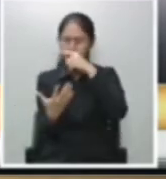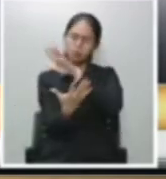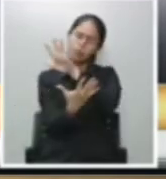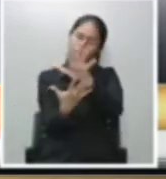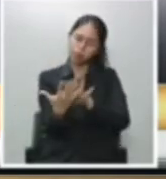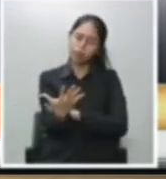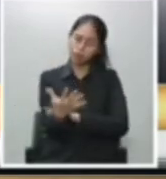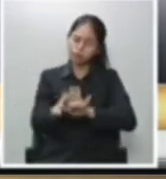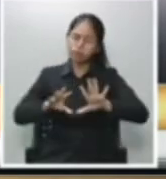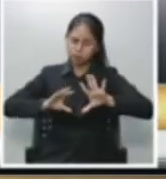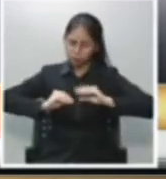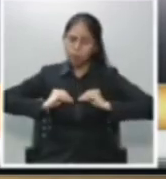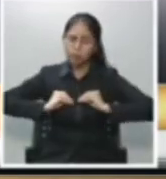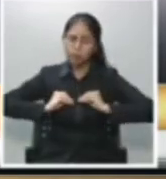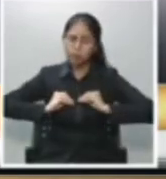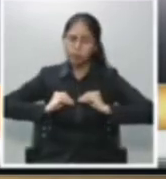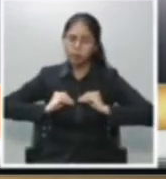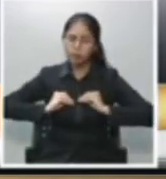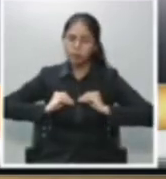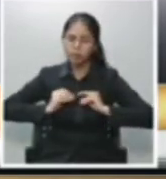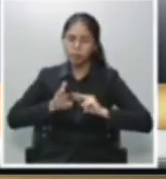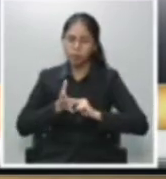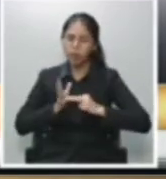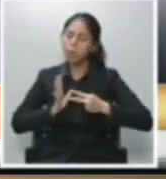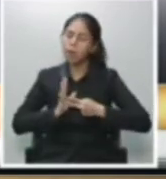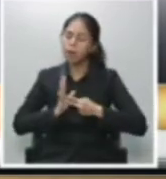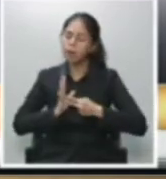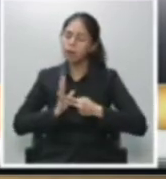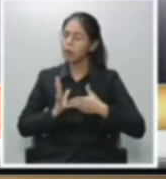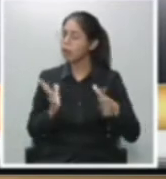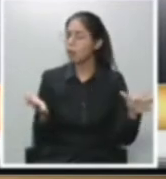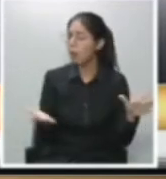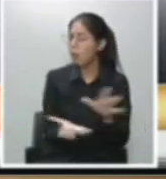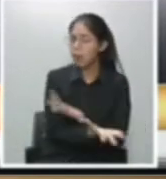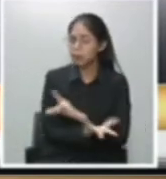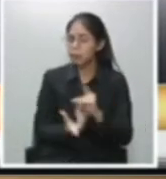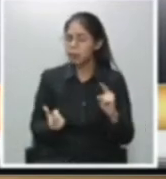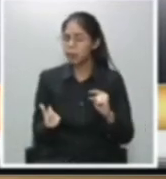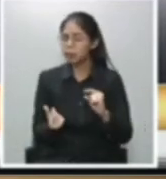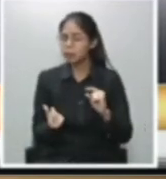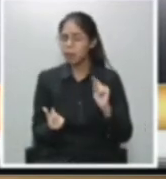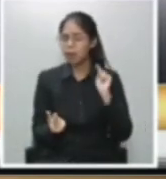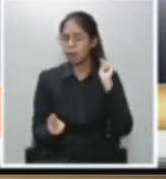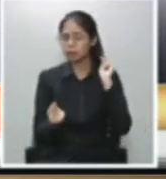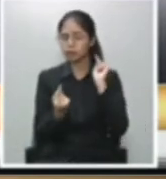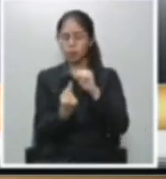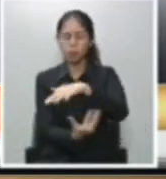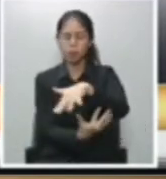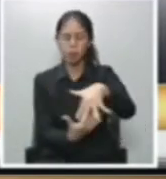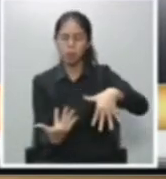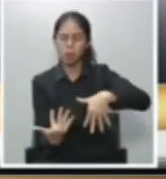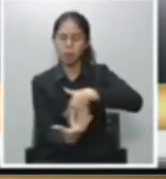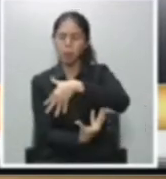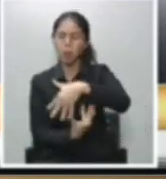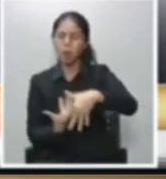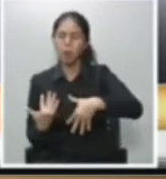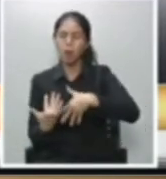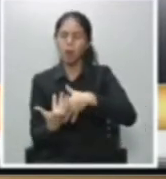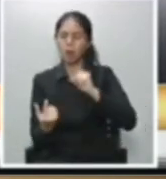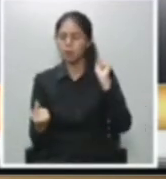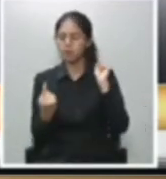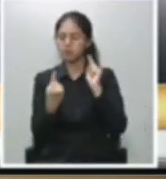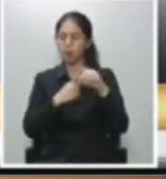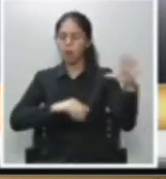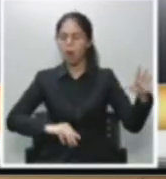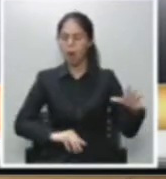างว่ามันเป็นวิถีเป็นวงจรที่หลายคนบอกว่าคือวงจรอุบาทของการปกครอง